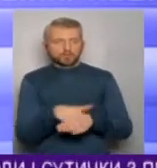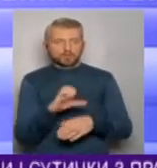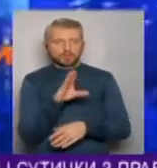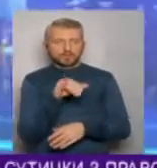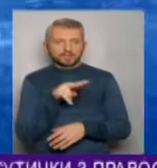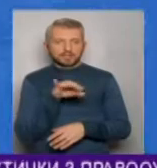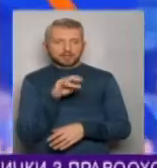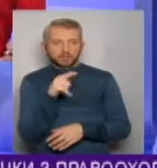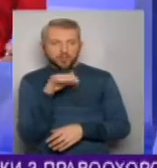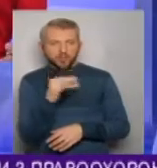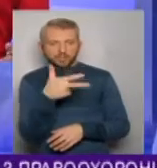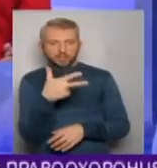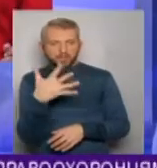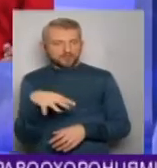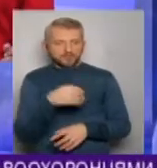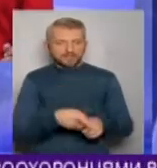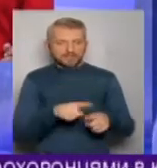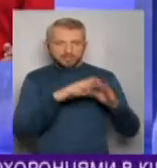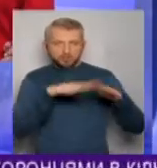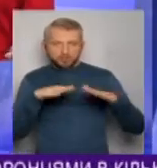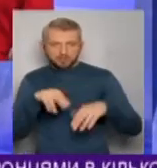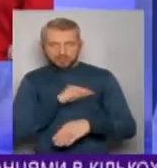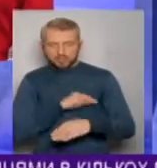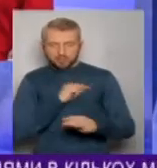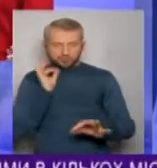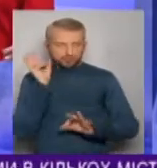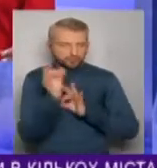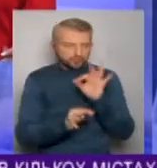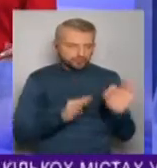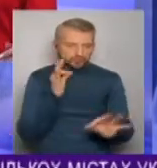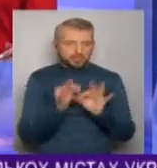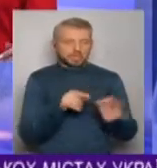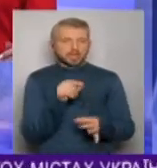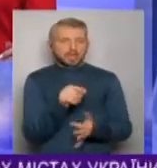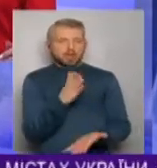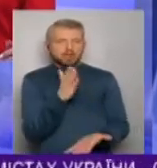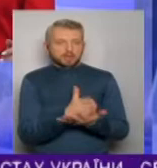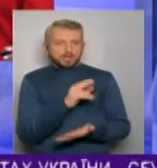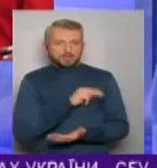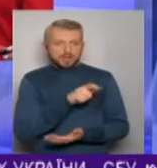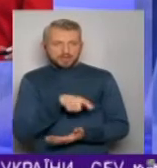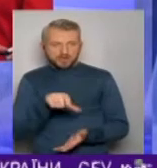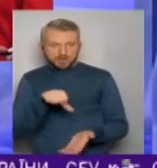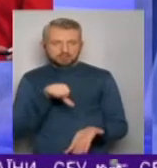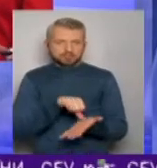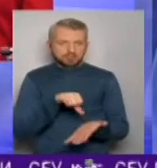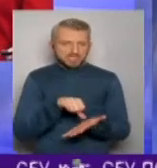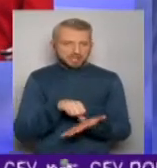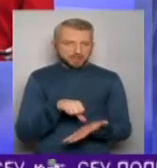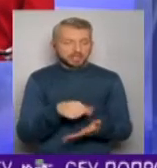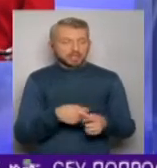Світлицького 35. Всі ці пункти працюють у цілодобовому режимі, там є працівники, представники, в першу чергу,